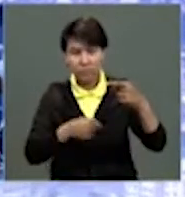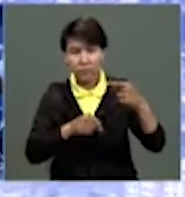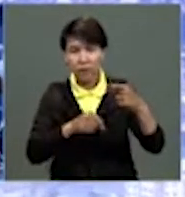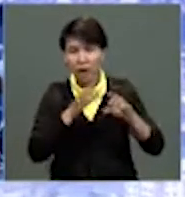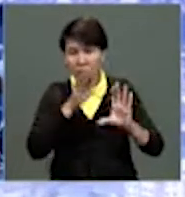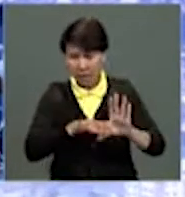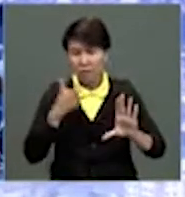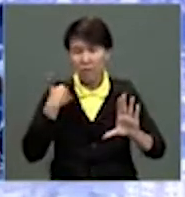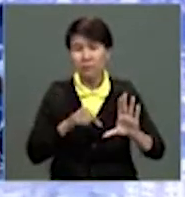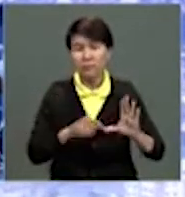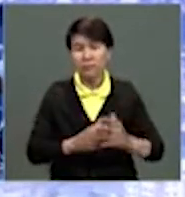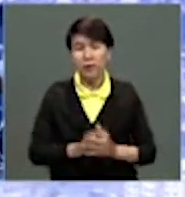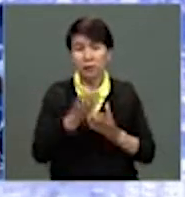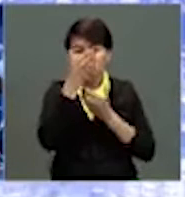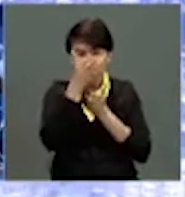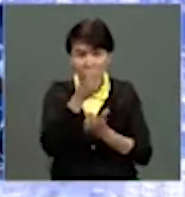และพวกเขามีศักยภาพในการที่จะดูแลนะครับแล้วก็ตอนนี้เอ่อสิ่งที่ลงไปในรายละเอียดมากกว่าที่จะบอกว่าขับเคลื่อนเศรษฐกิจแล้วเนี่ยนะครับยังต้องด้านหนึ่งก็คือว่าต้องไม่กินทรัพยากรสมมติว่าถ้าเราจะต้องมีการที่ต้องใช้เตียงของโรงบาลเอกชนเนี่ยเคสต่างๆที่จะมานอนเนี่ยอ่ะ